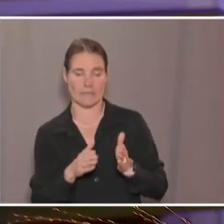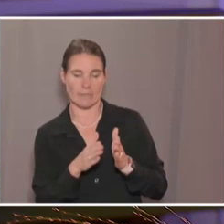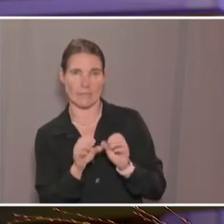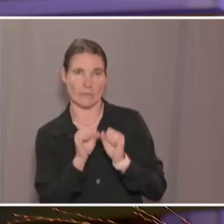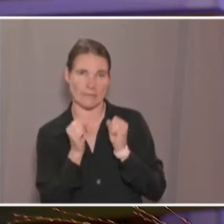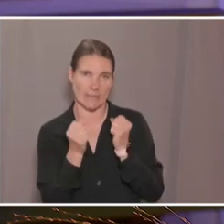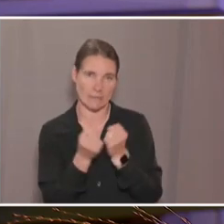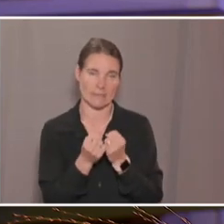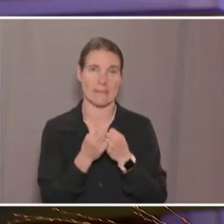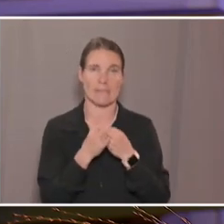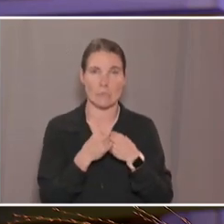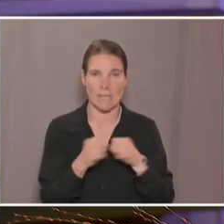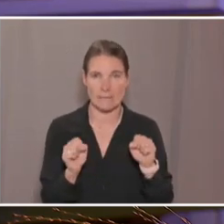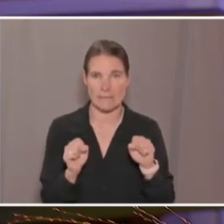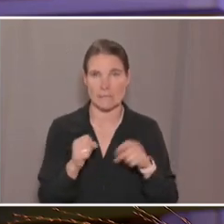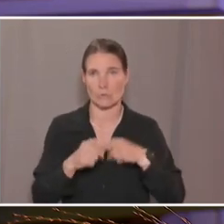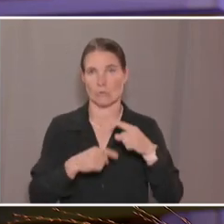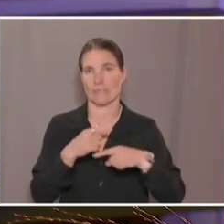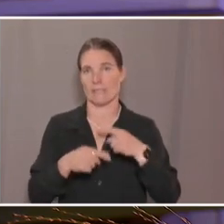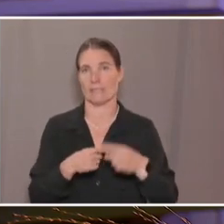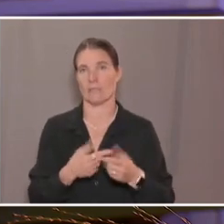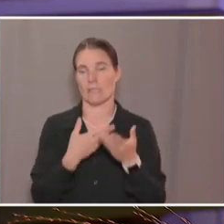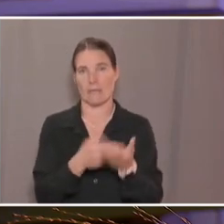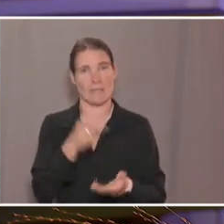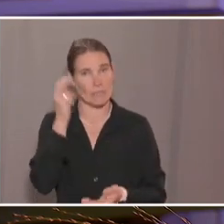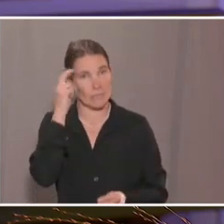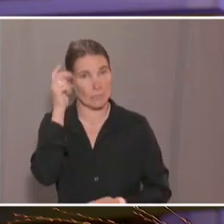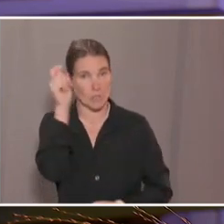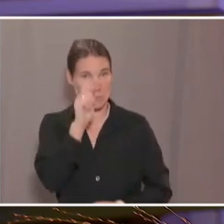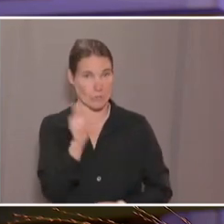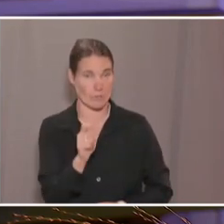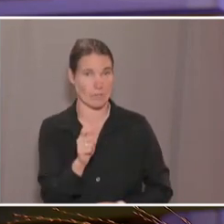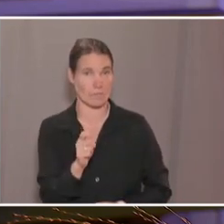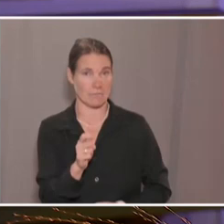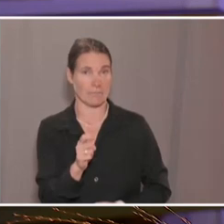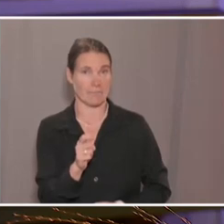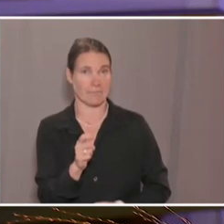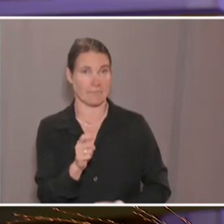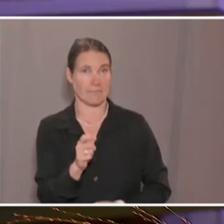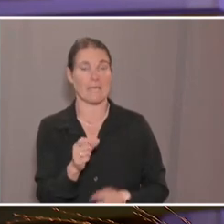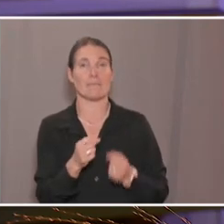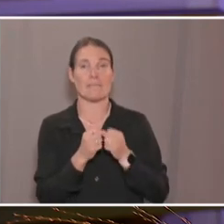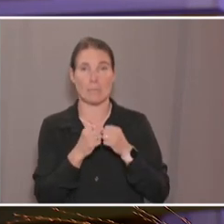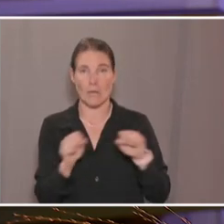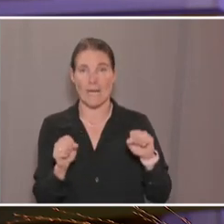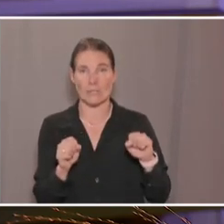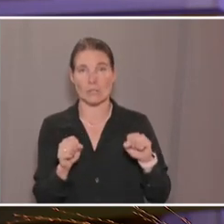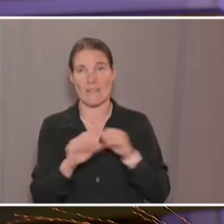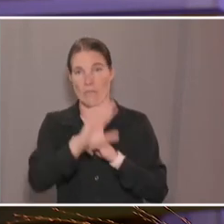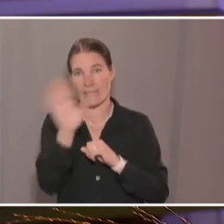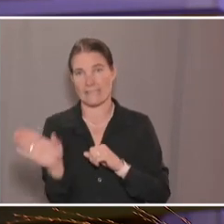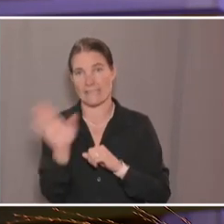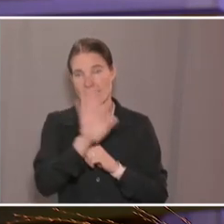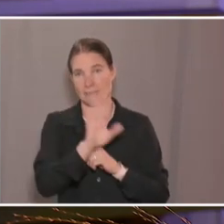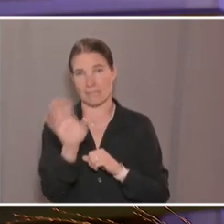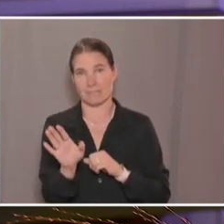gesellschaftlichen Demokratisierungsschüben. Die Flensburger Studierenden kamen an im demokratischen Westen, wie von